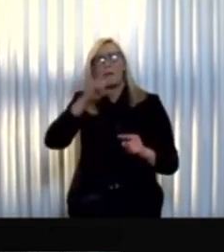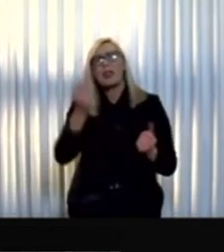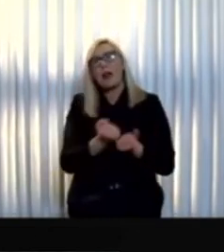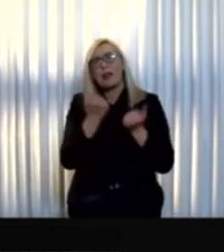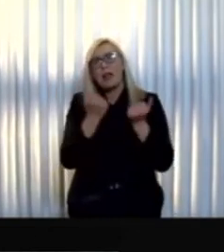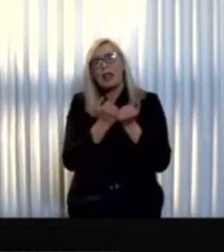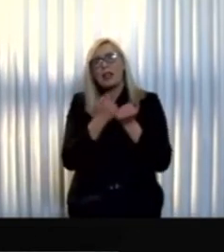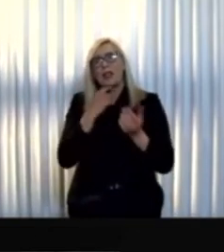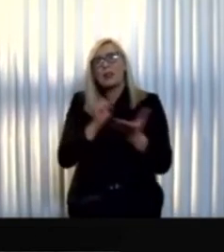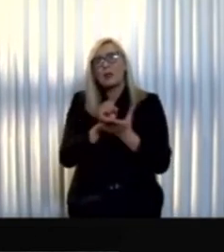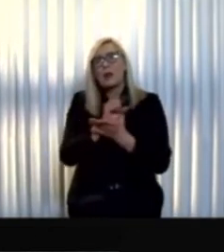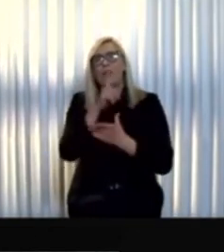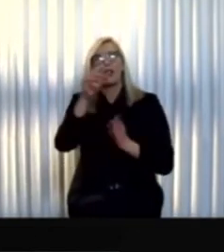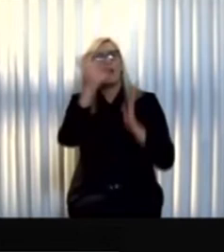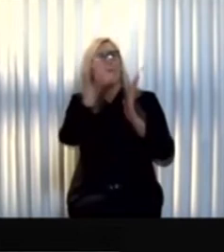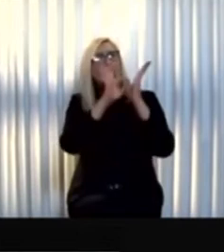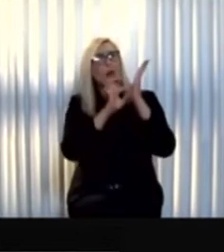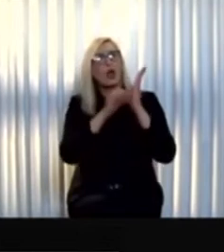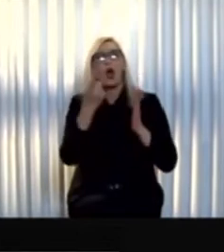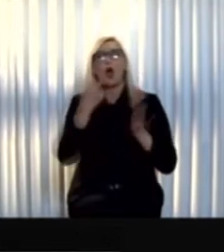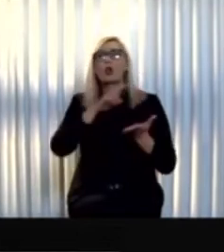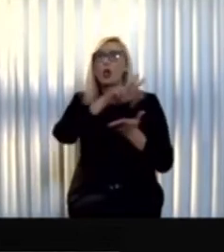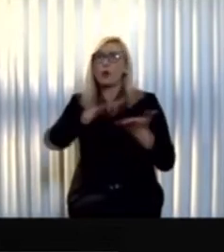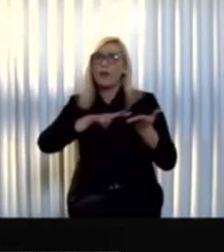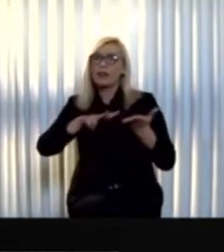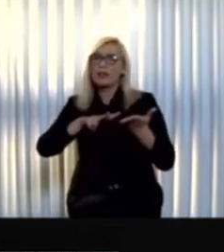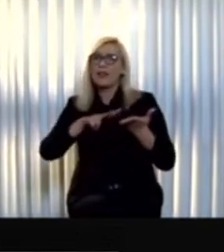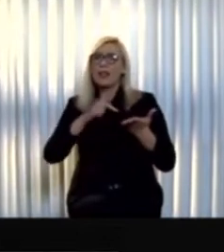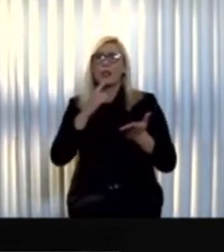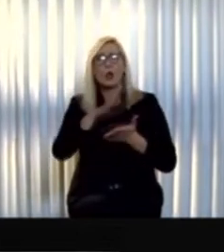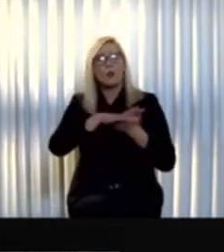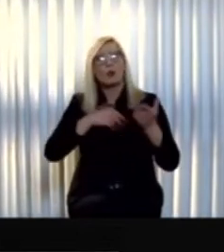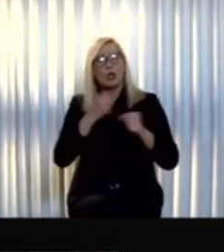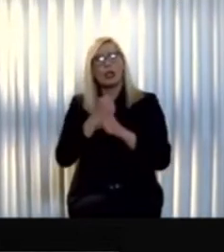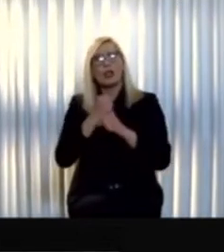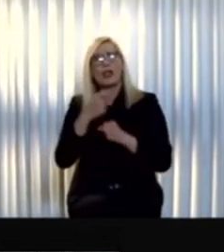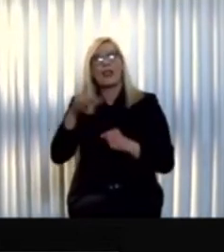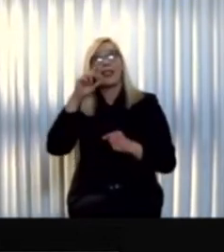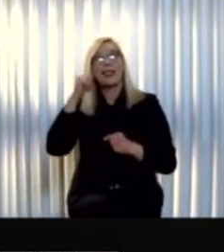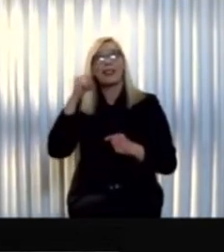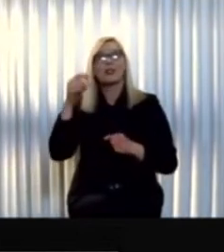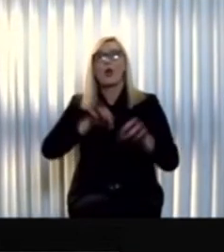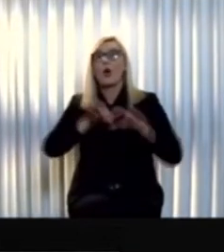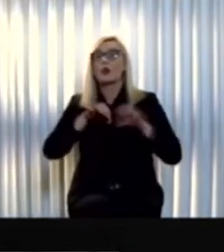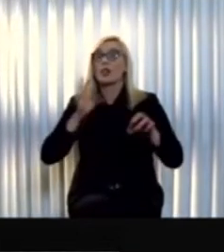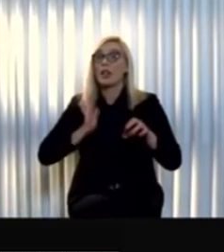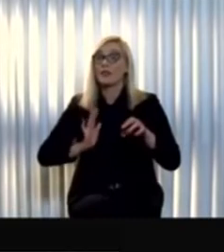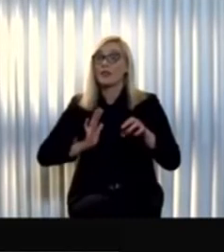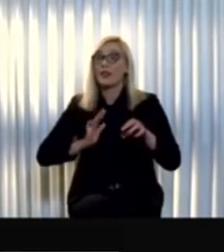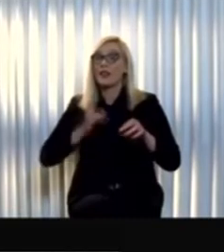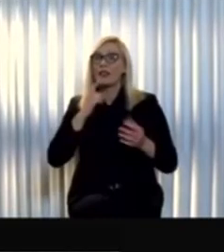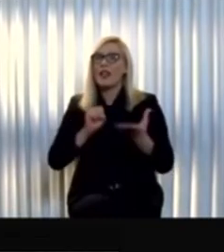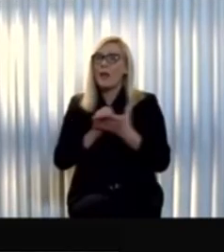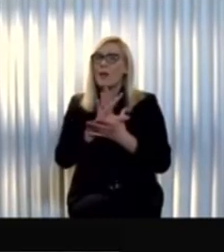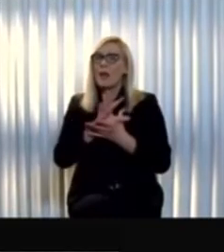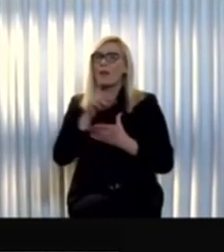за спроведување на одредбите од конвенцијата, со стартот на работата на Националното координативно тело за имплементација